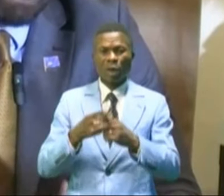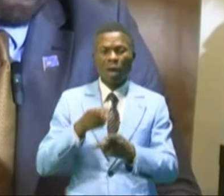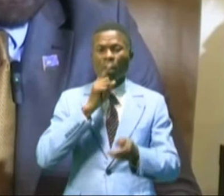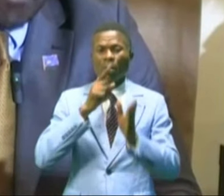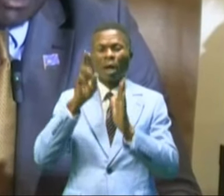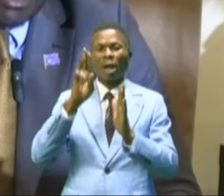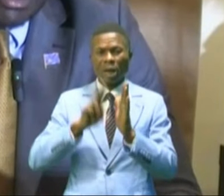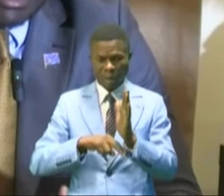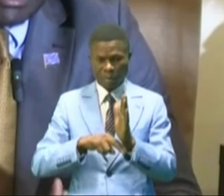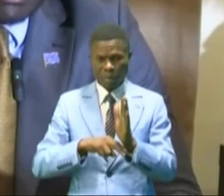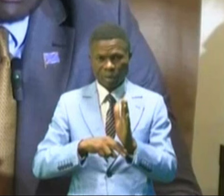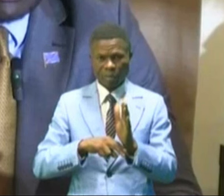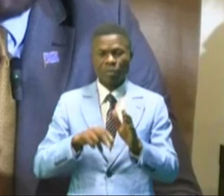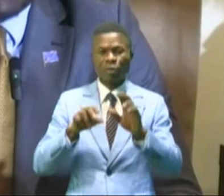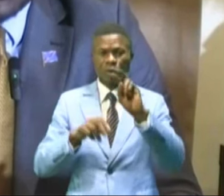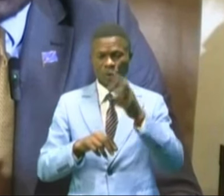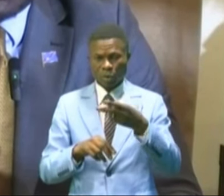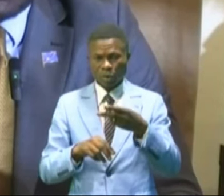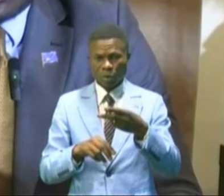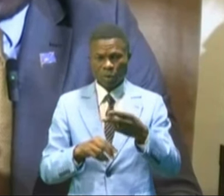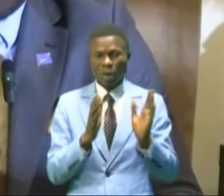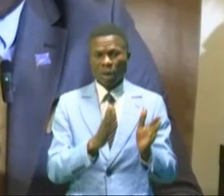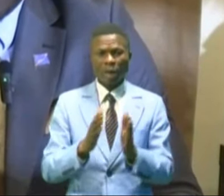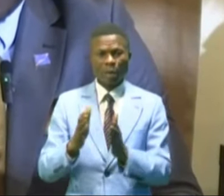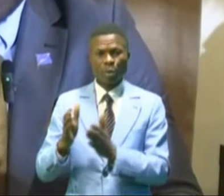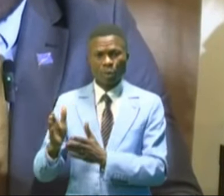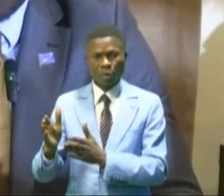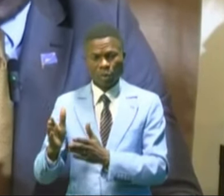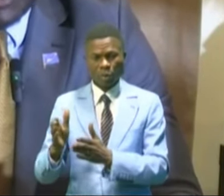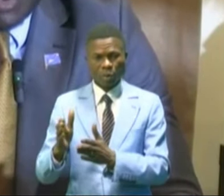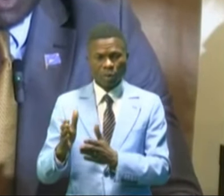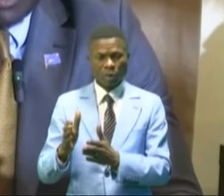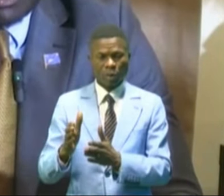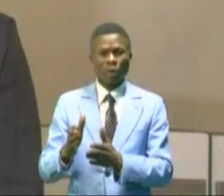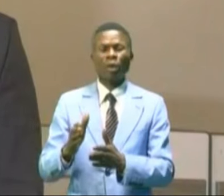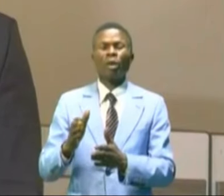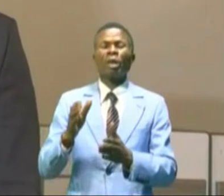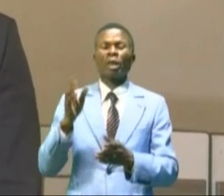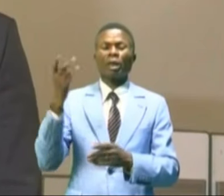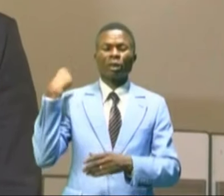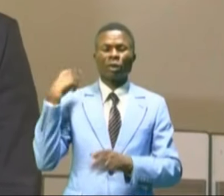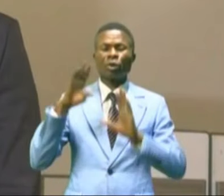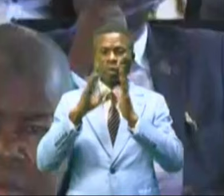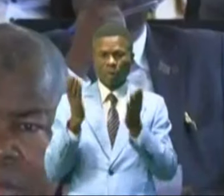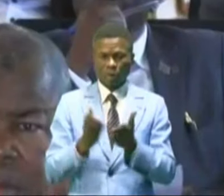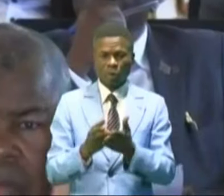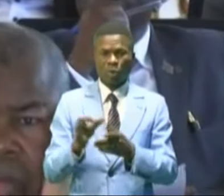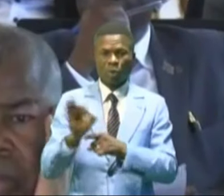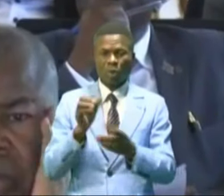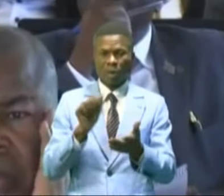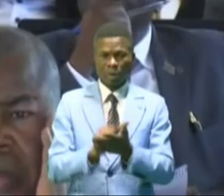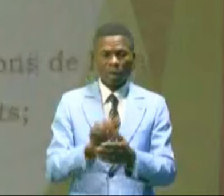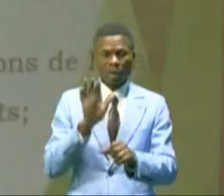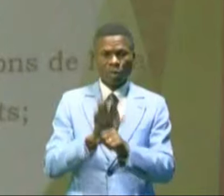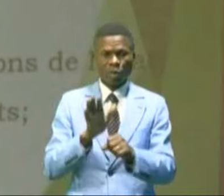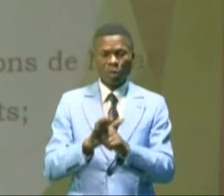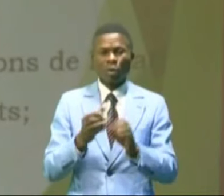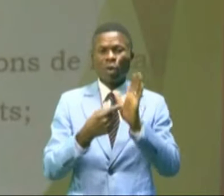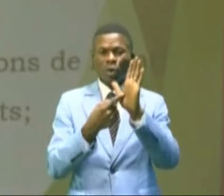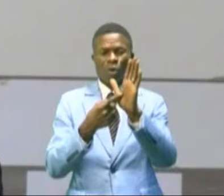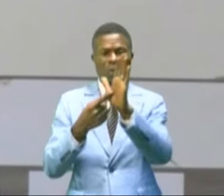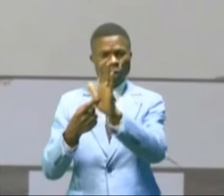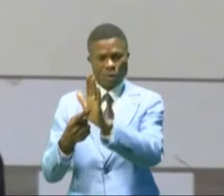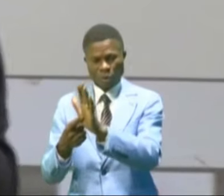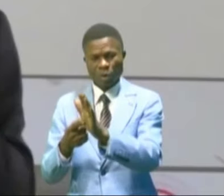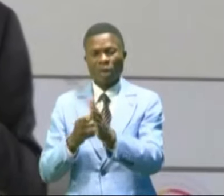parlementaire et l'élaboration et le vote des édits provinciaux. Au cours de cet atelier, les différentes présentations ont